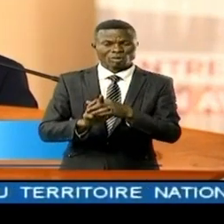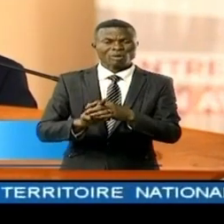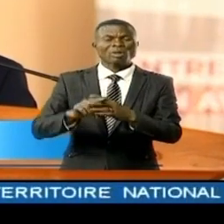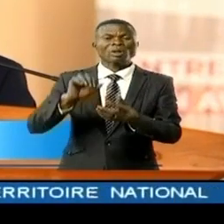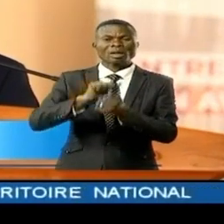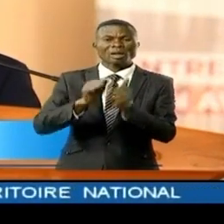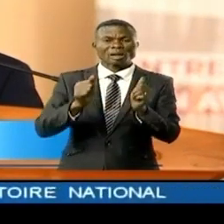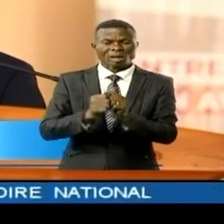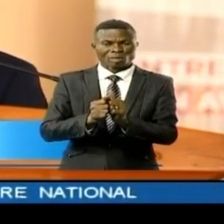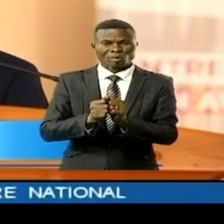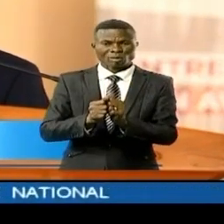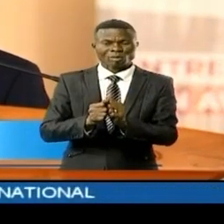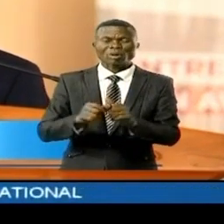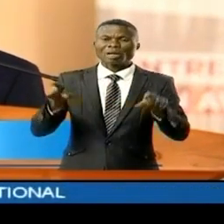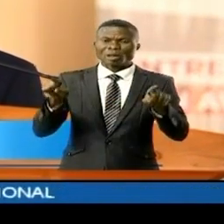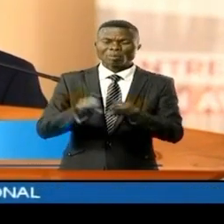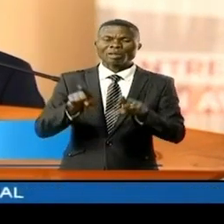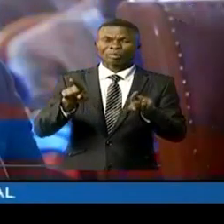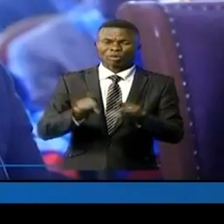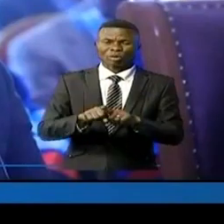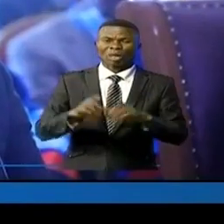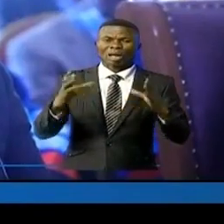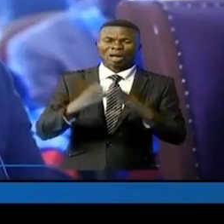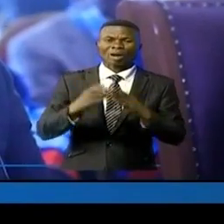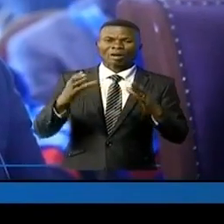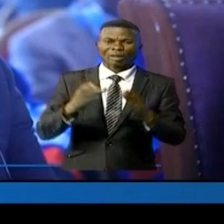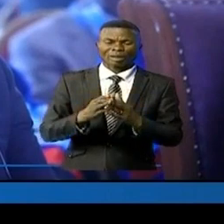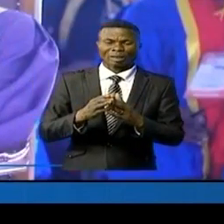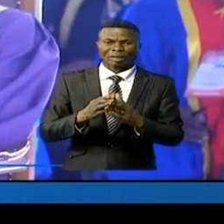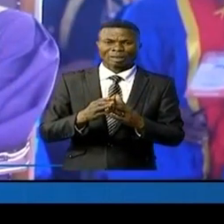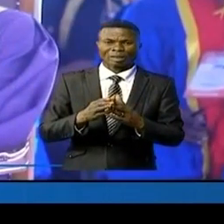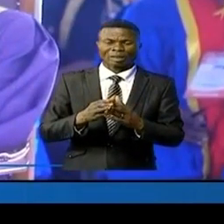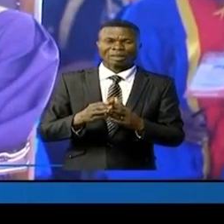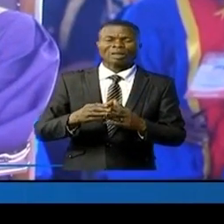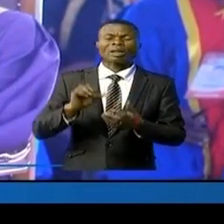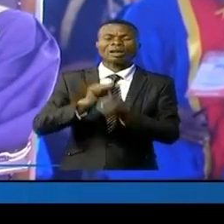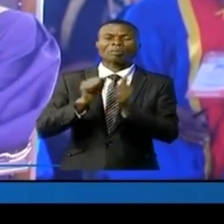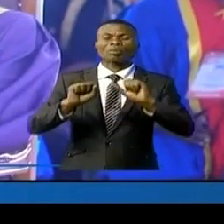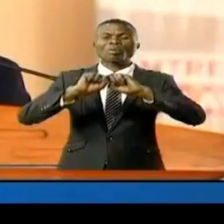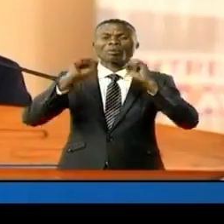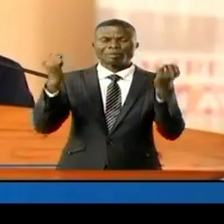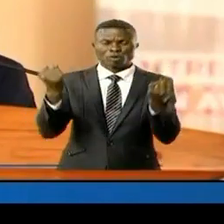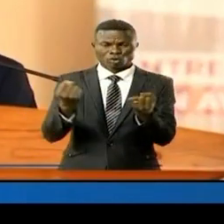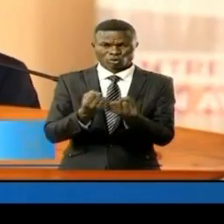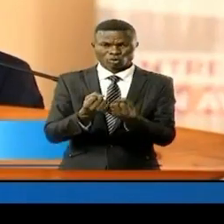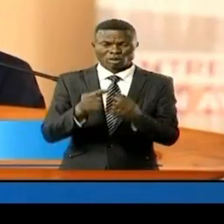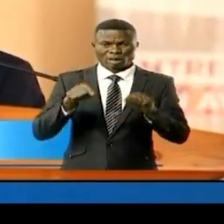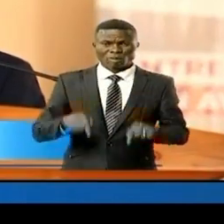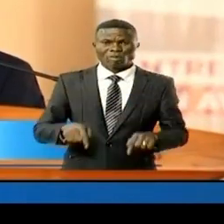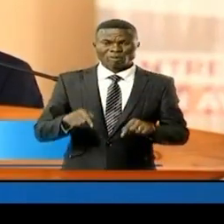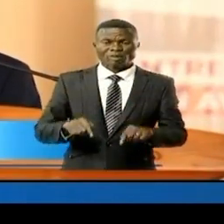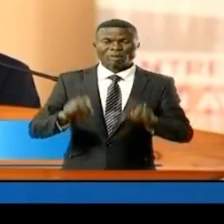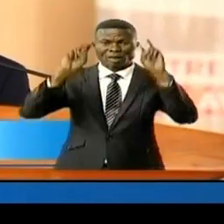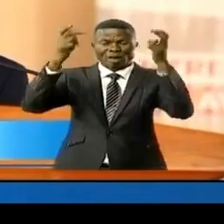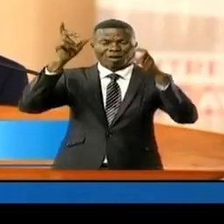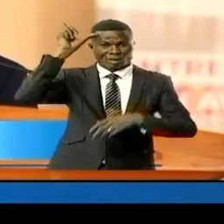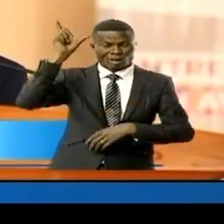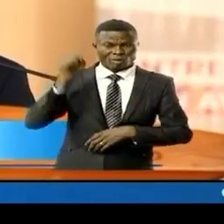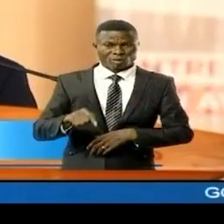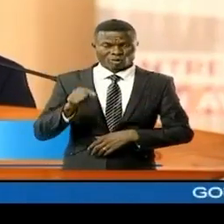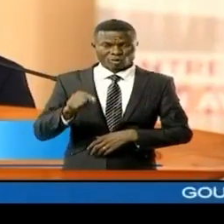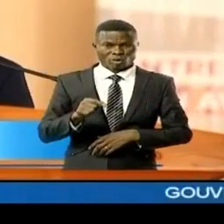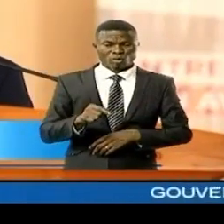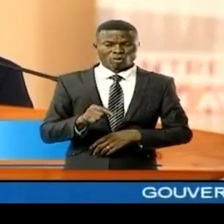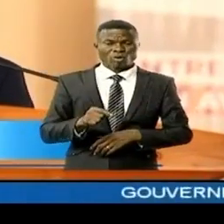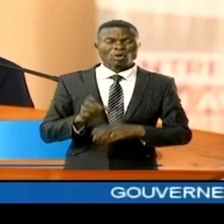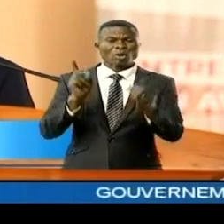brûlantes en rapport avec l'entente sociale en ce moment même en cette ville se tiennent des